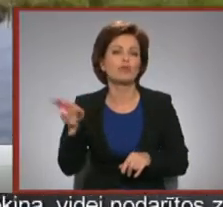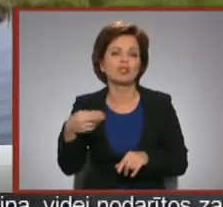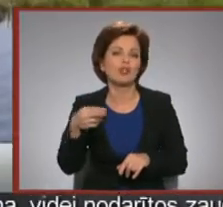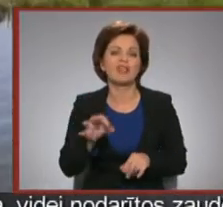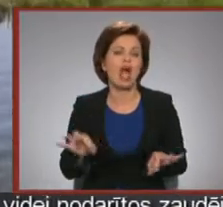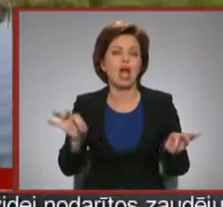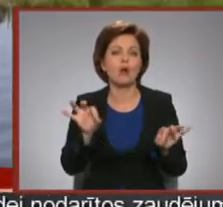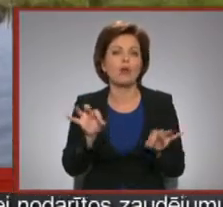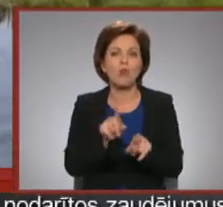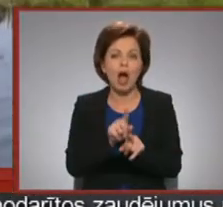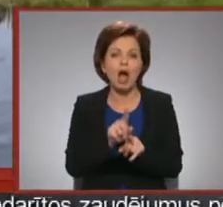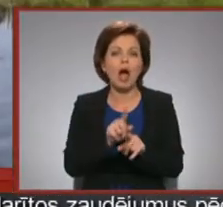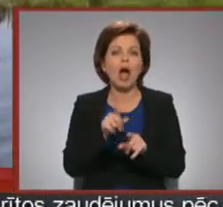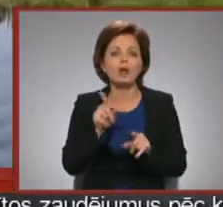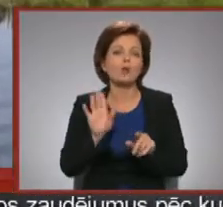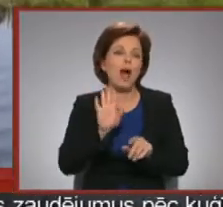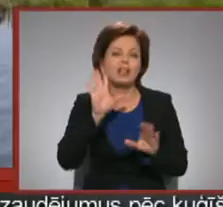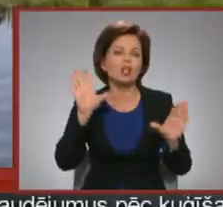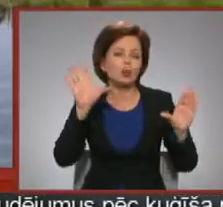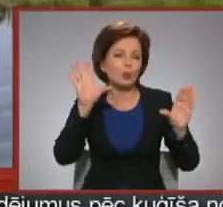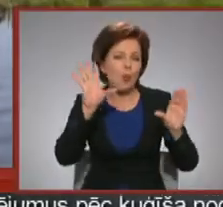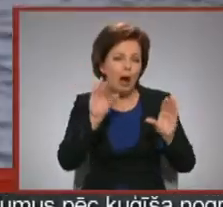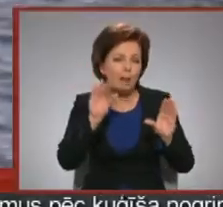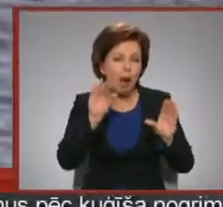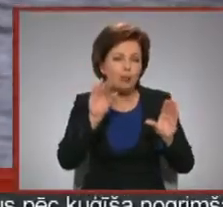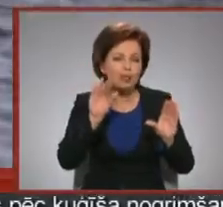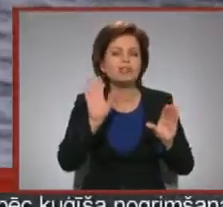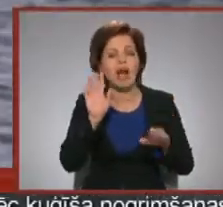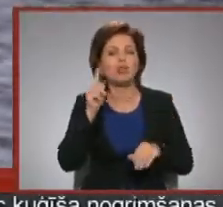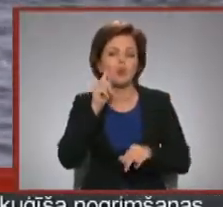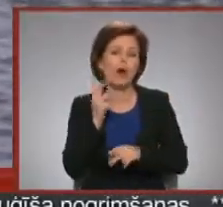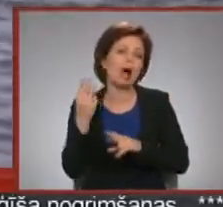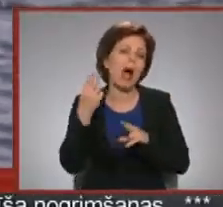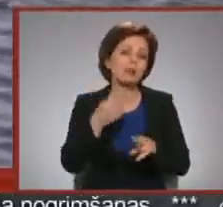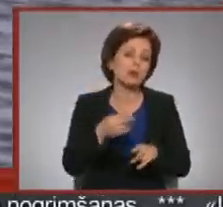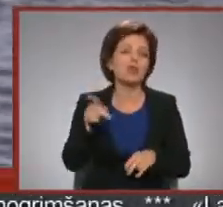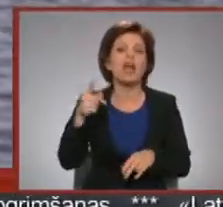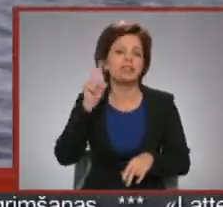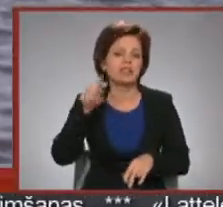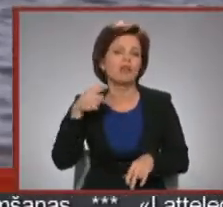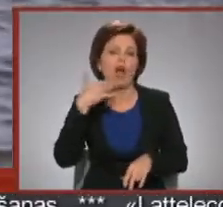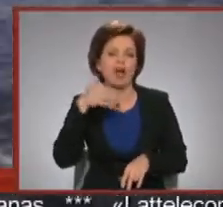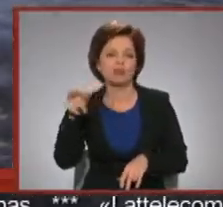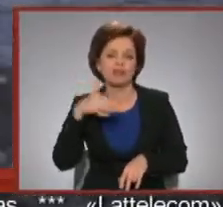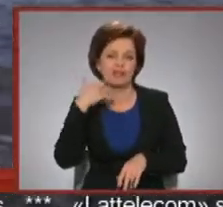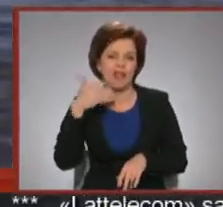No rīta bija tāds nomācies, tāpēc es domāju jāatbrauc. Par to sauliņu, kad tieši tas karstums, viņi nemaz negrib tā ķerties.